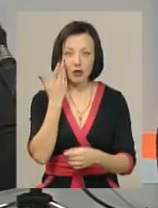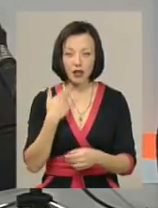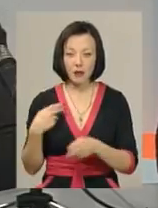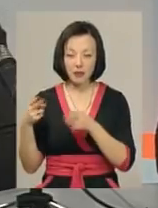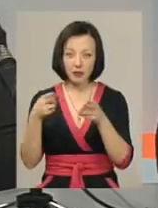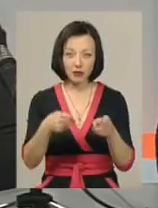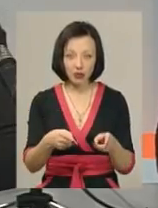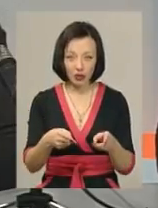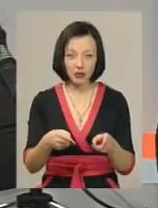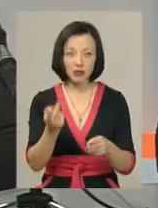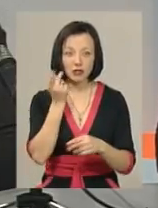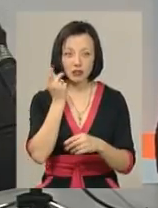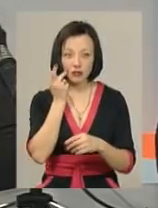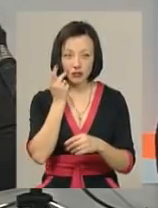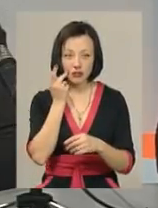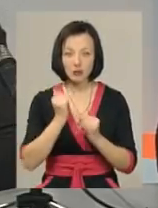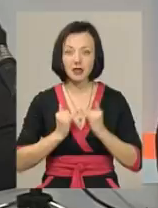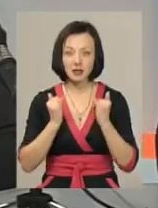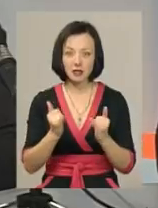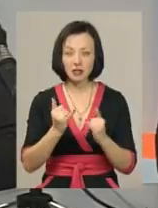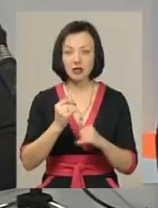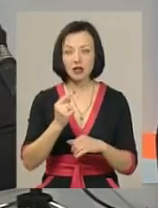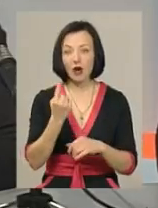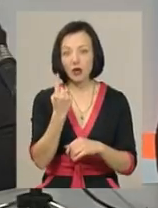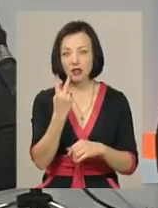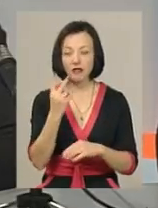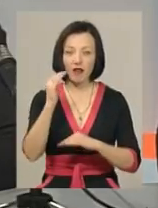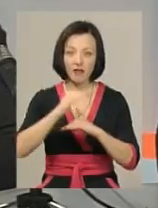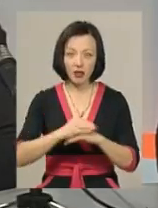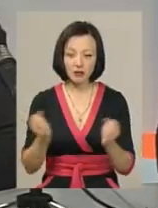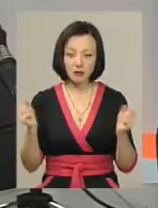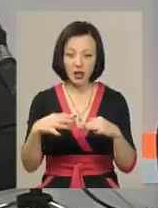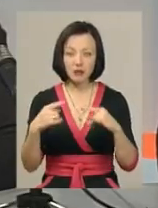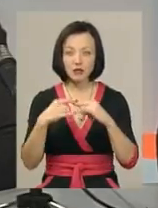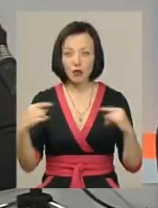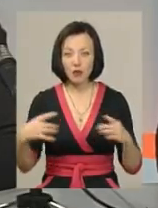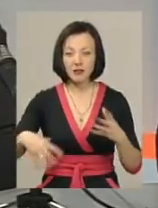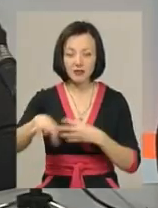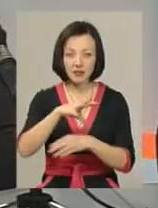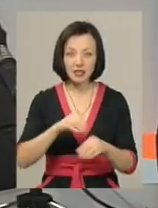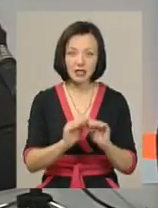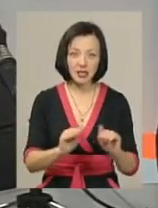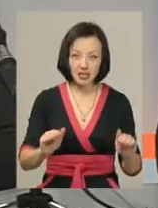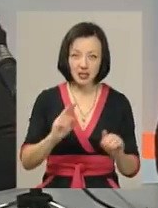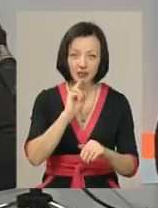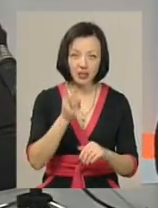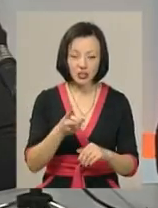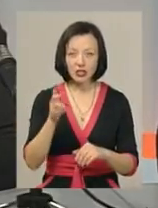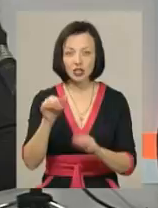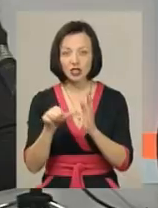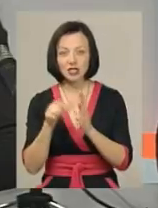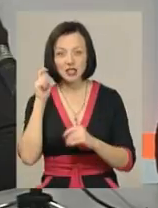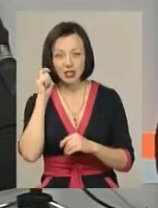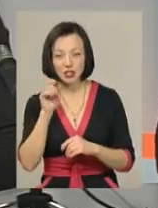приїжджаю ми завжди присвячуємо один чи два вечори де ми збираємося за столом і всі і найменший двохрічний і